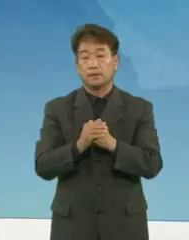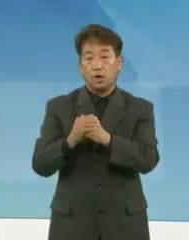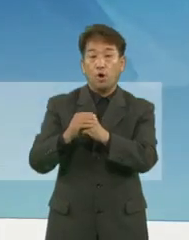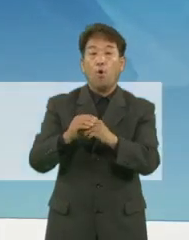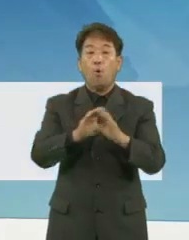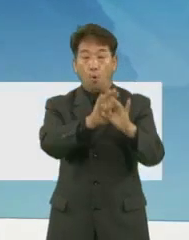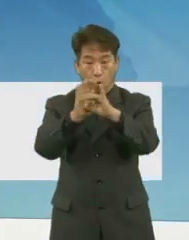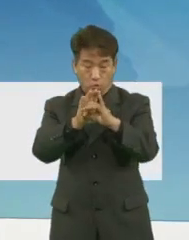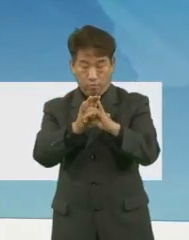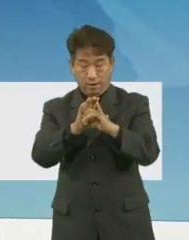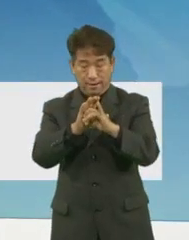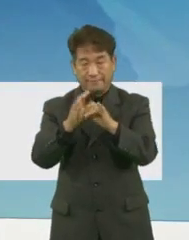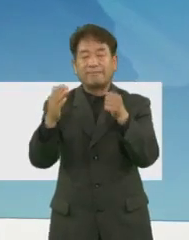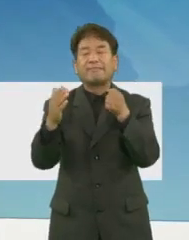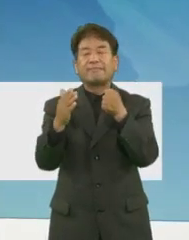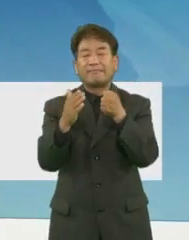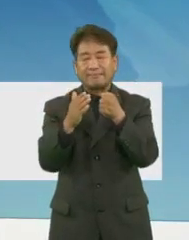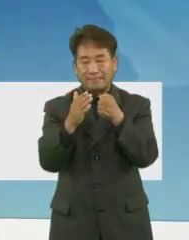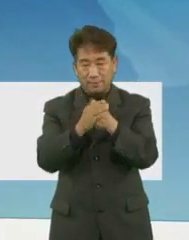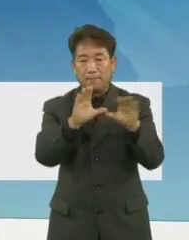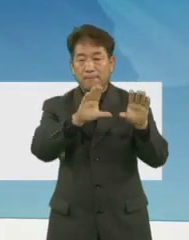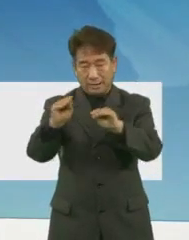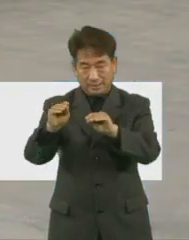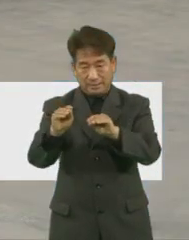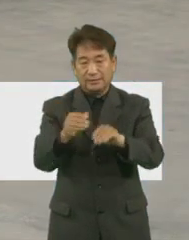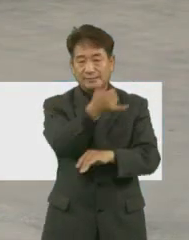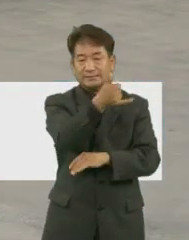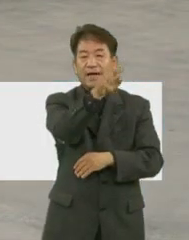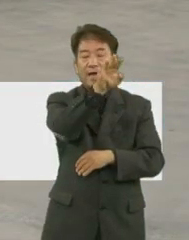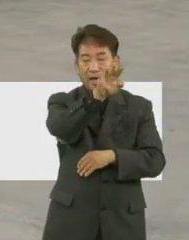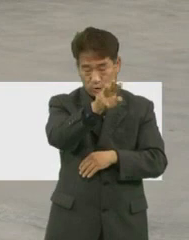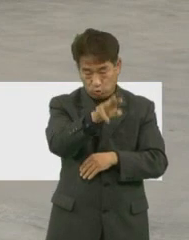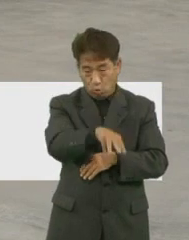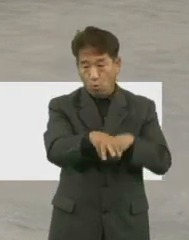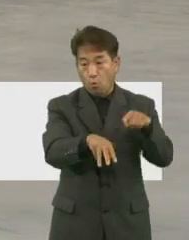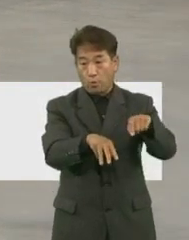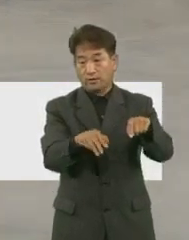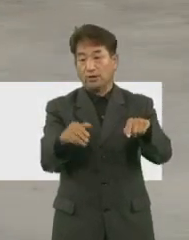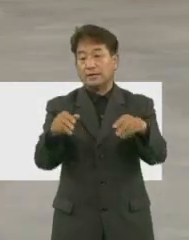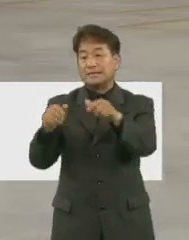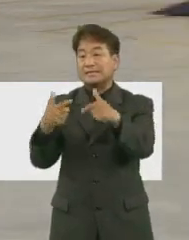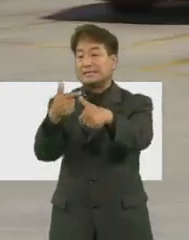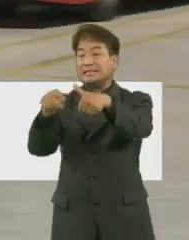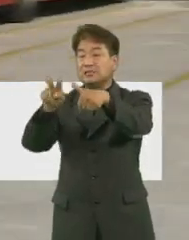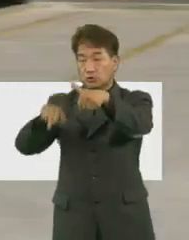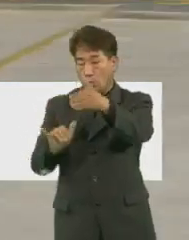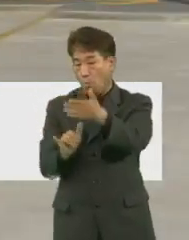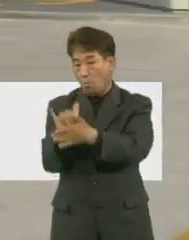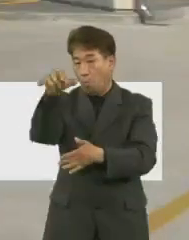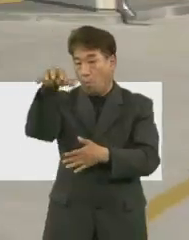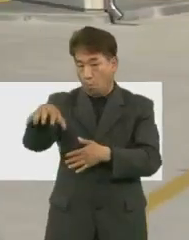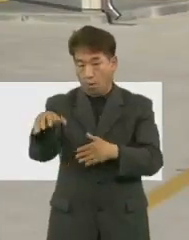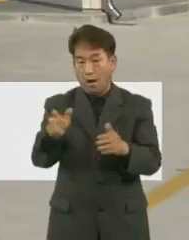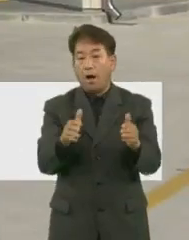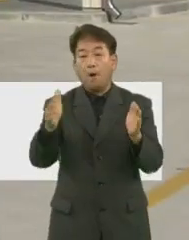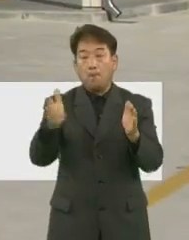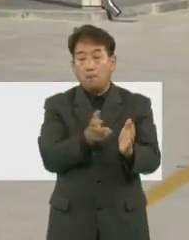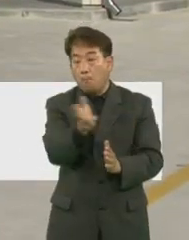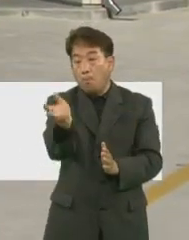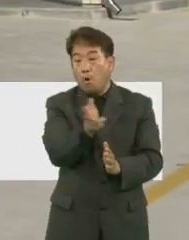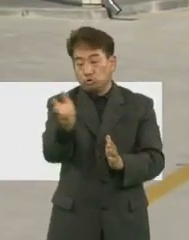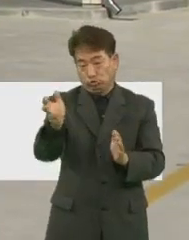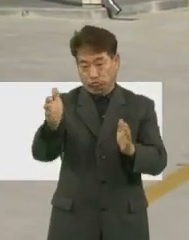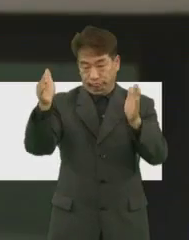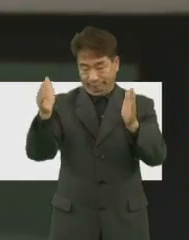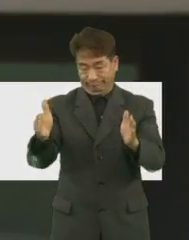코로나19 확산으로 중단된 세종 고속 시외버스 터미널과 인천국제공항 간 인천공항버스 운행이 다음 달